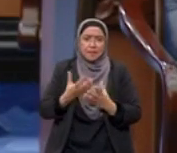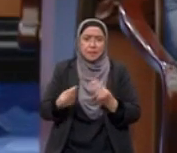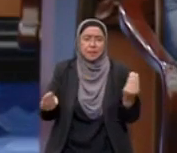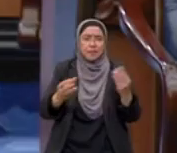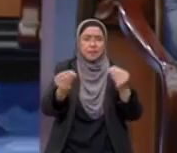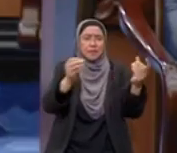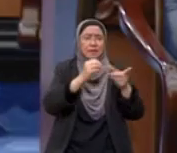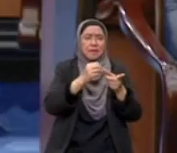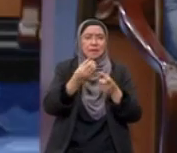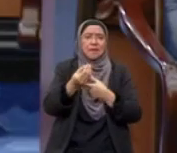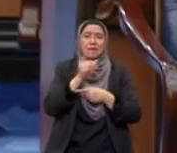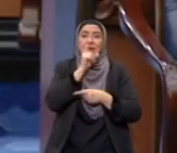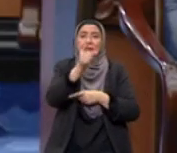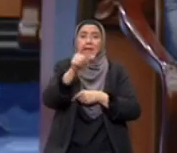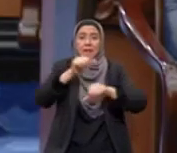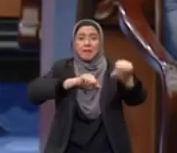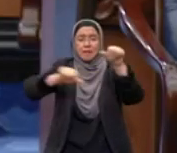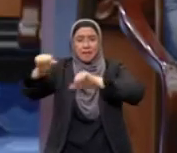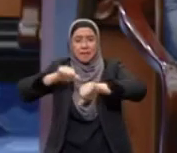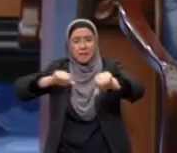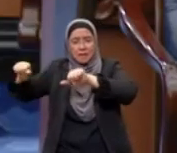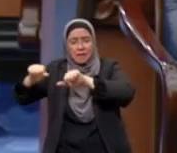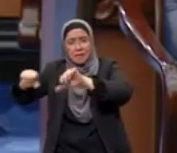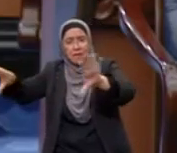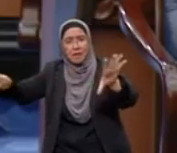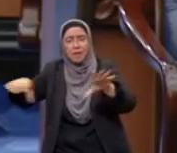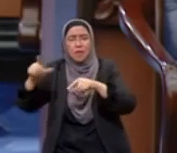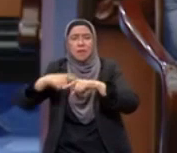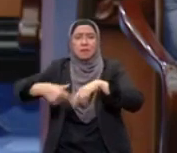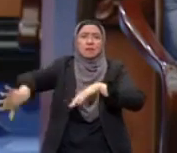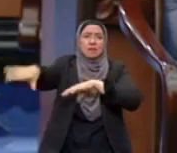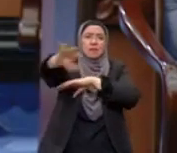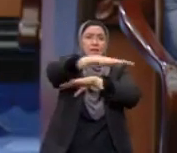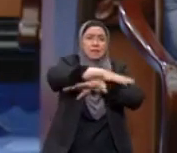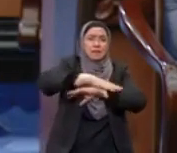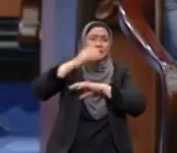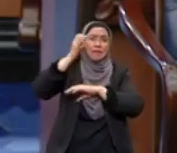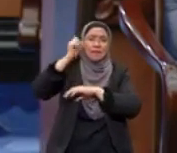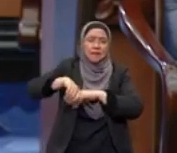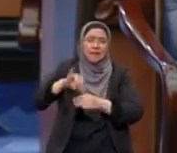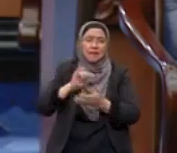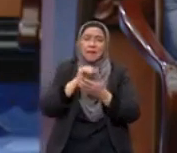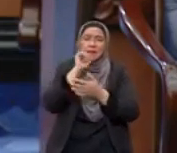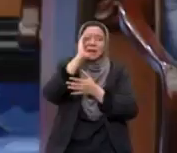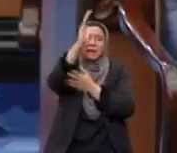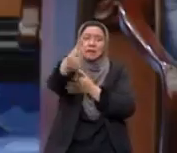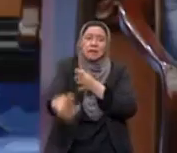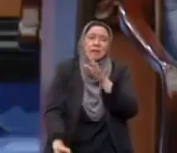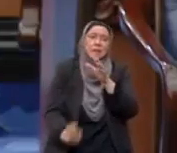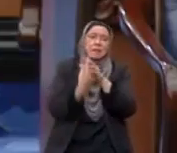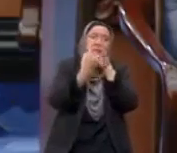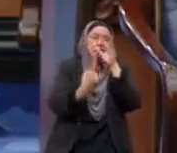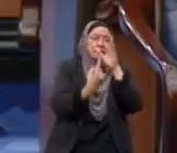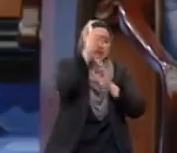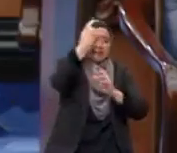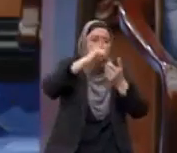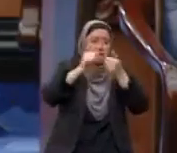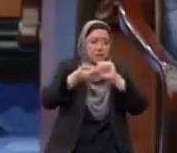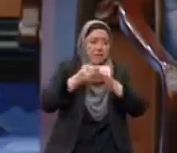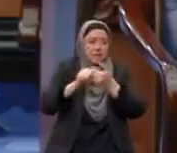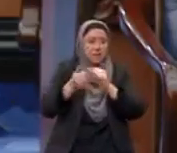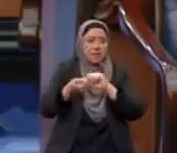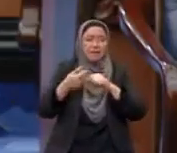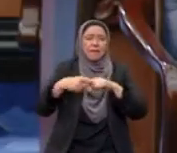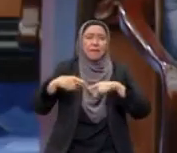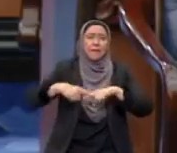dan aktiviti-aktiviti yang dijalankan di Laut Cina Selatan tidak akan meningkatkan ketegangan di lapangan